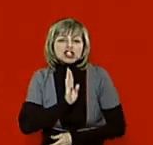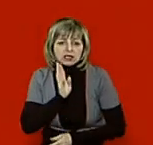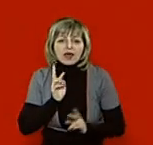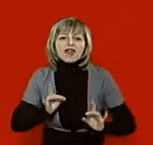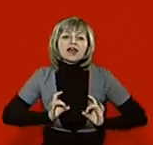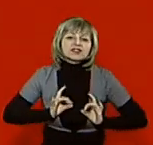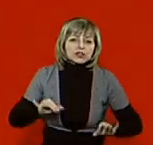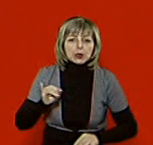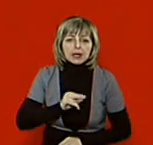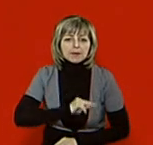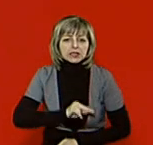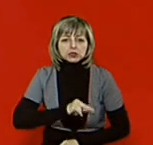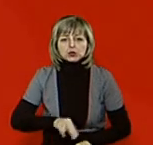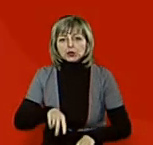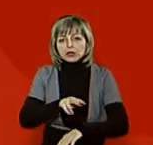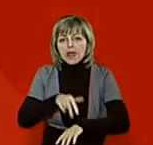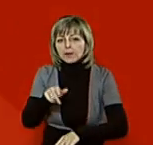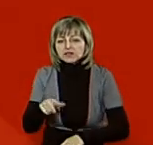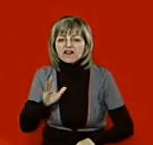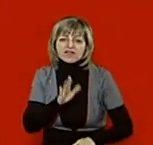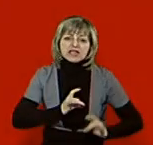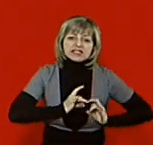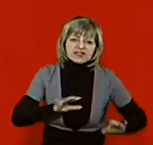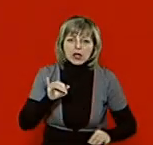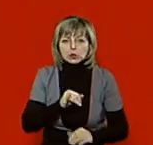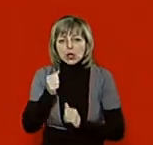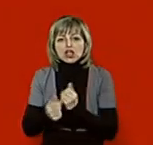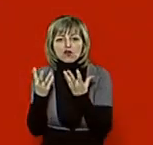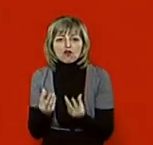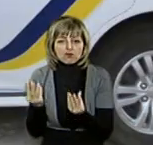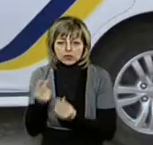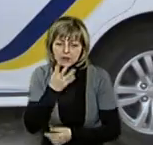Як святкують та працюють інспектори у свято та будні, бачила Олена Парай.